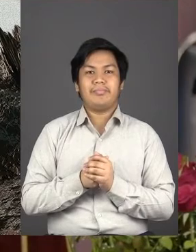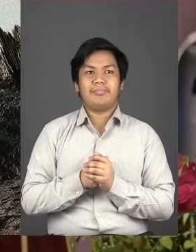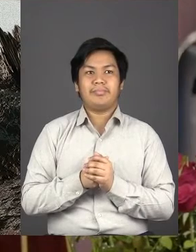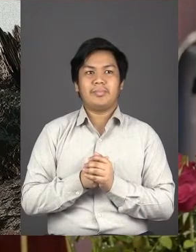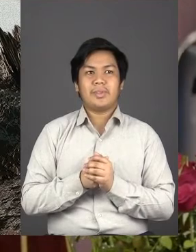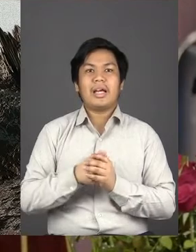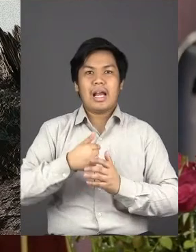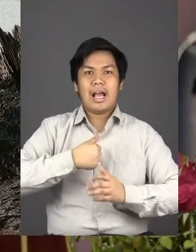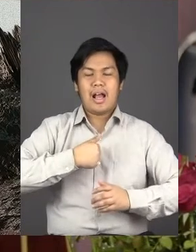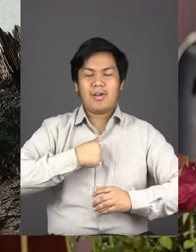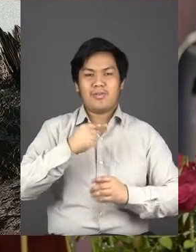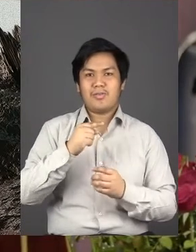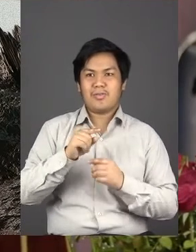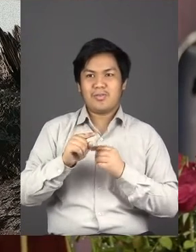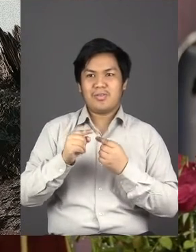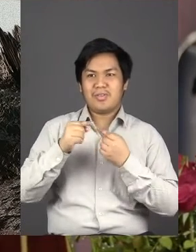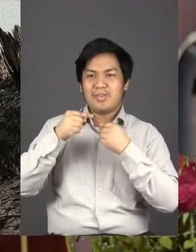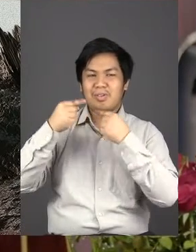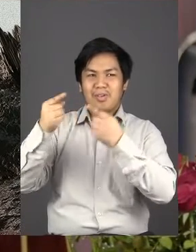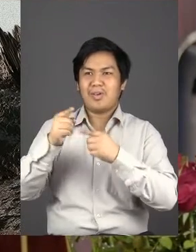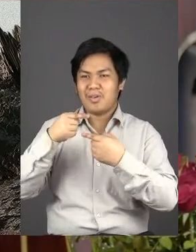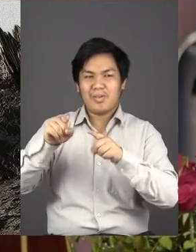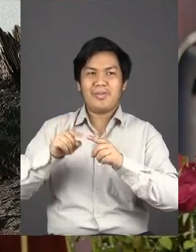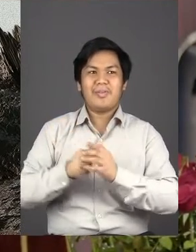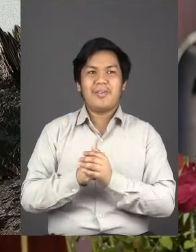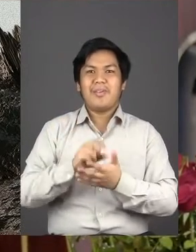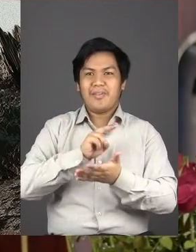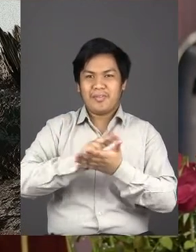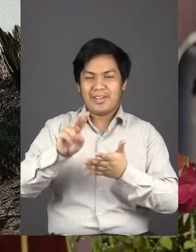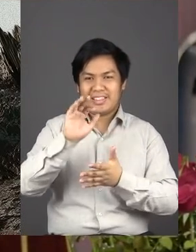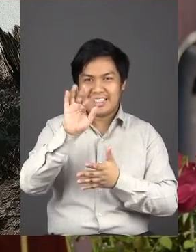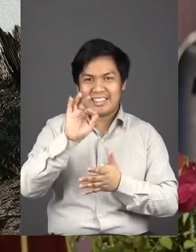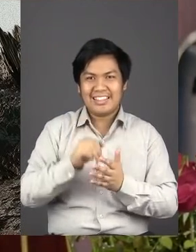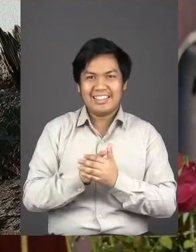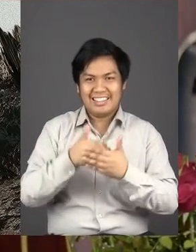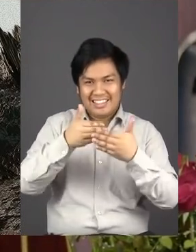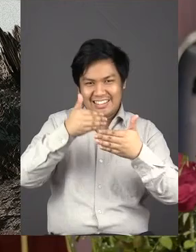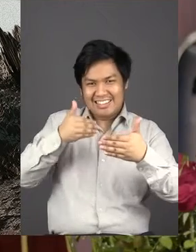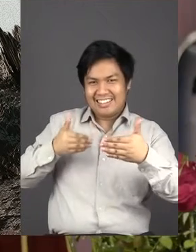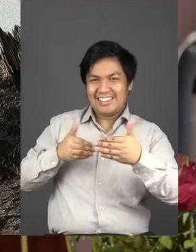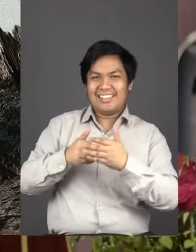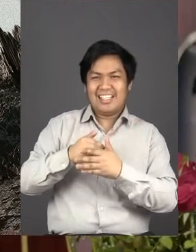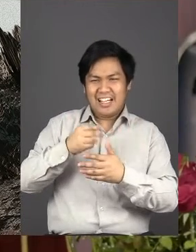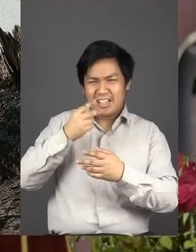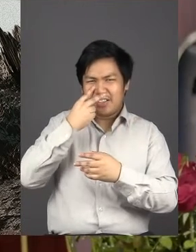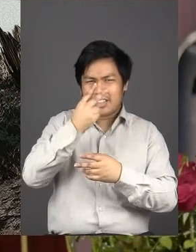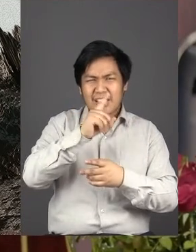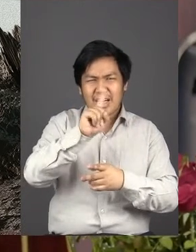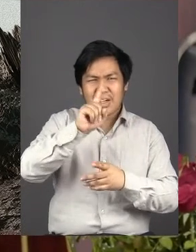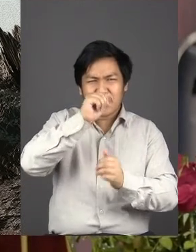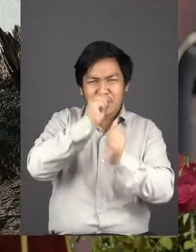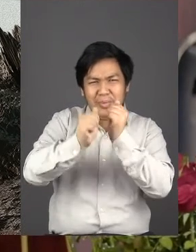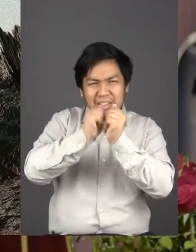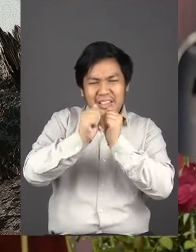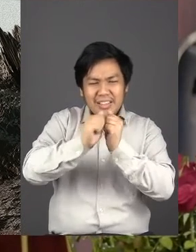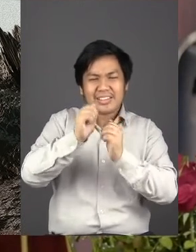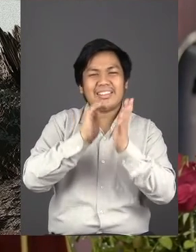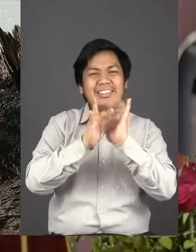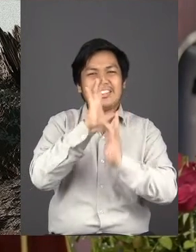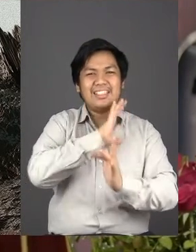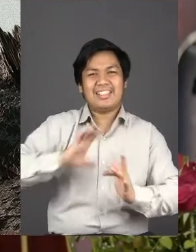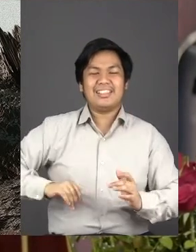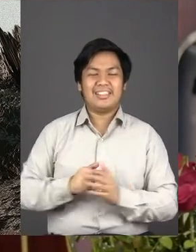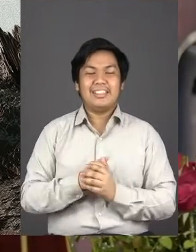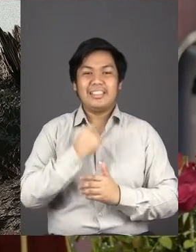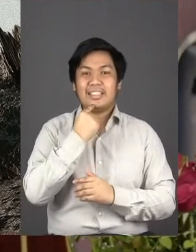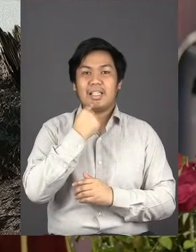Babalikan ko po ng konti, no? Nagumpisa ako sa verse 19. Uurong lang po ako ng ilang verse para makuha niyo yung konteksto ng sinabi ni Jesus. Sabi